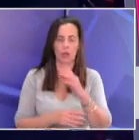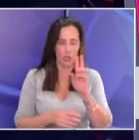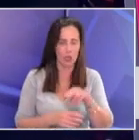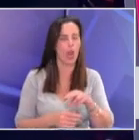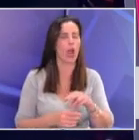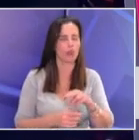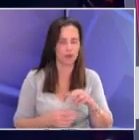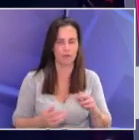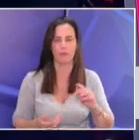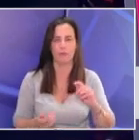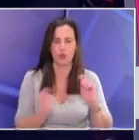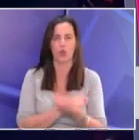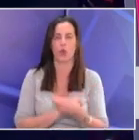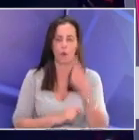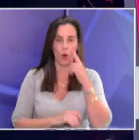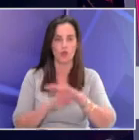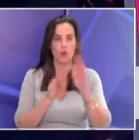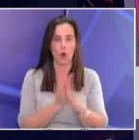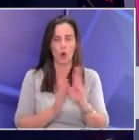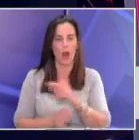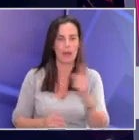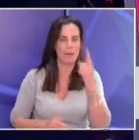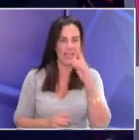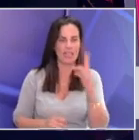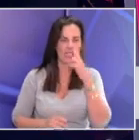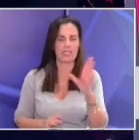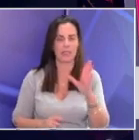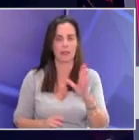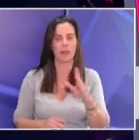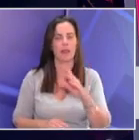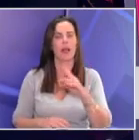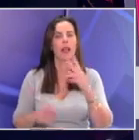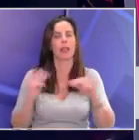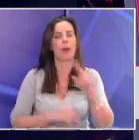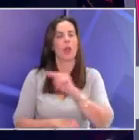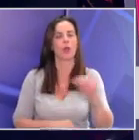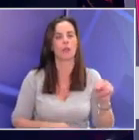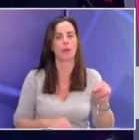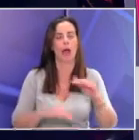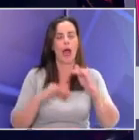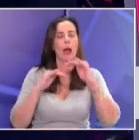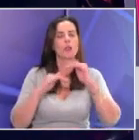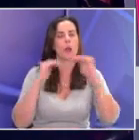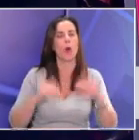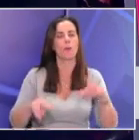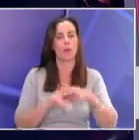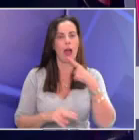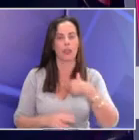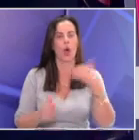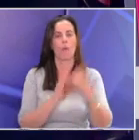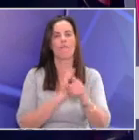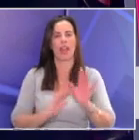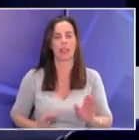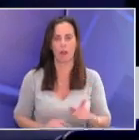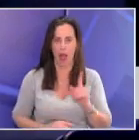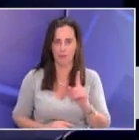איזשהו ערבוב מחדש, ואנחנו רואים שכל צד מנסה לקחת את הנושאים שהכי פחות חורים לו, ולהגיד, אנחנו מוותרים על